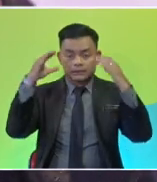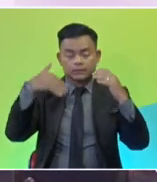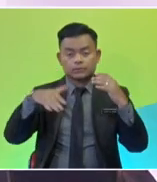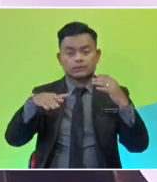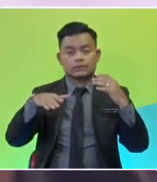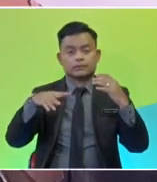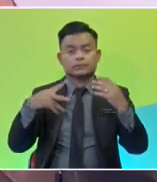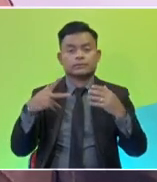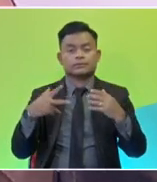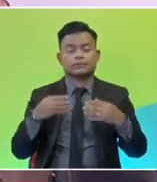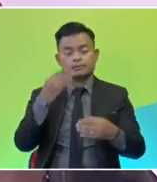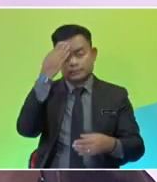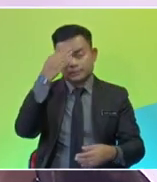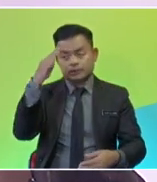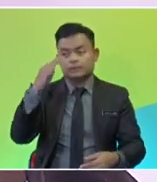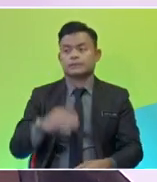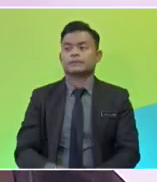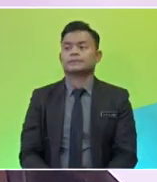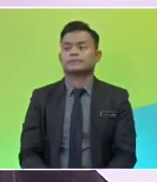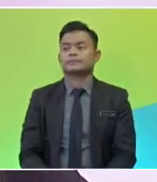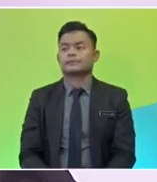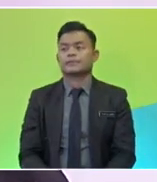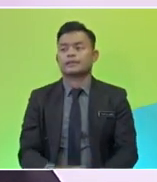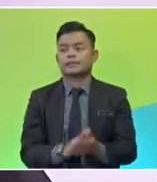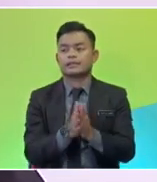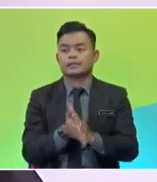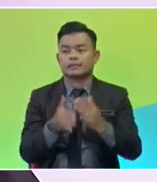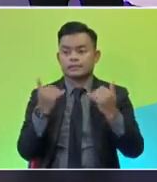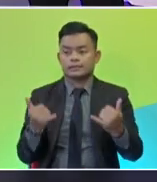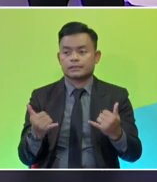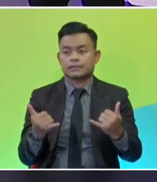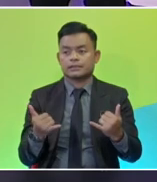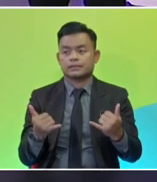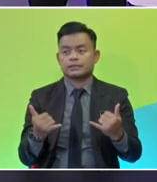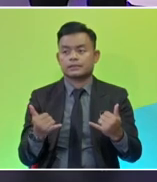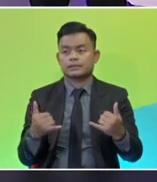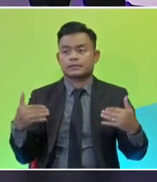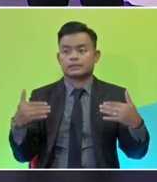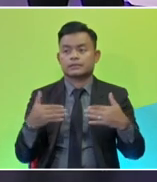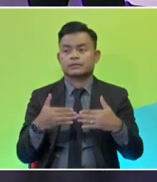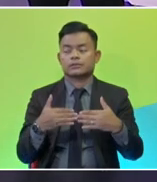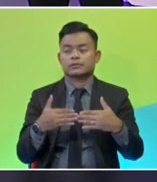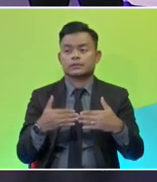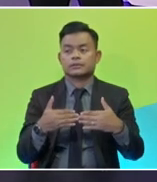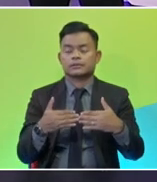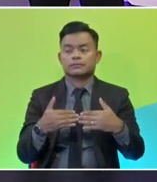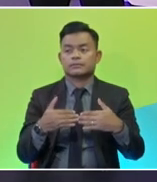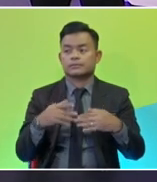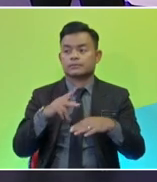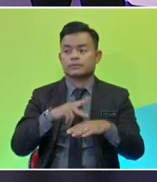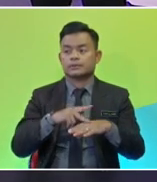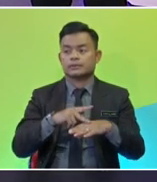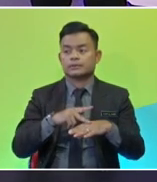potong dah Oke jadi sekarang kita jantung kan ada papan yang sering